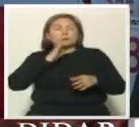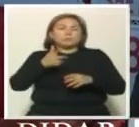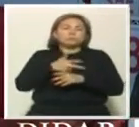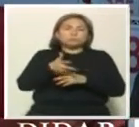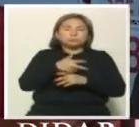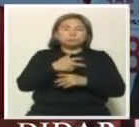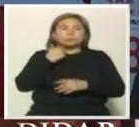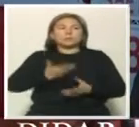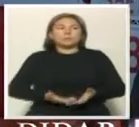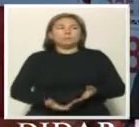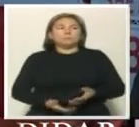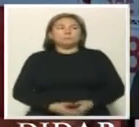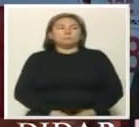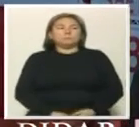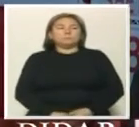огнетушитель.